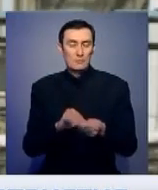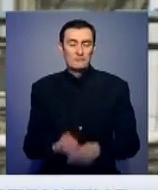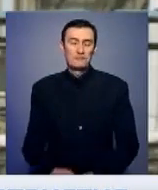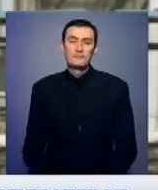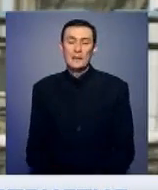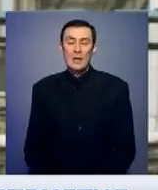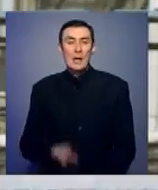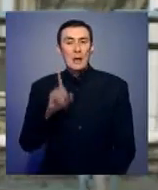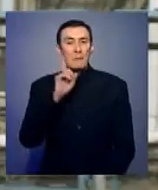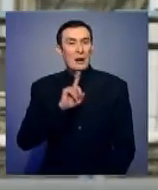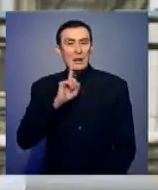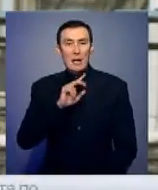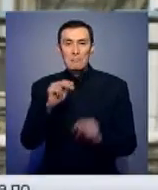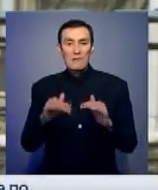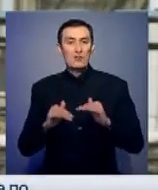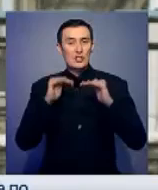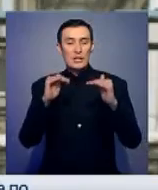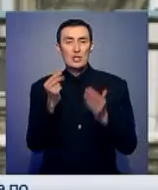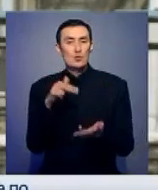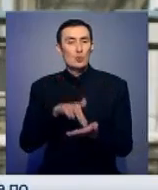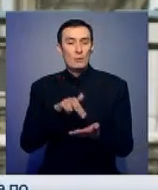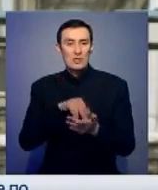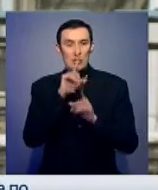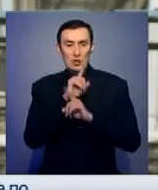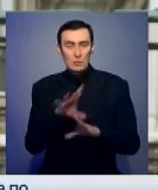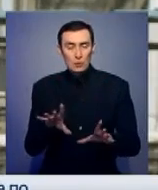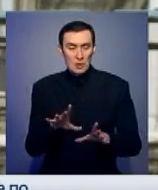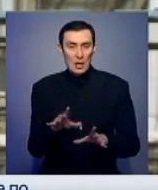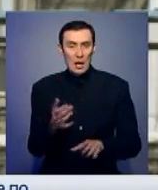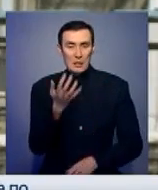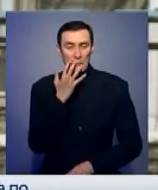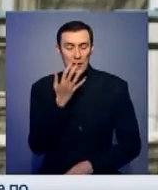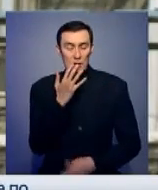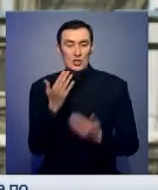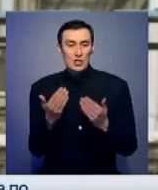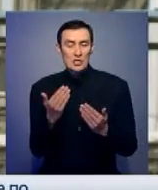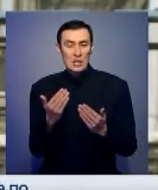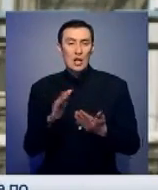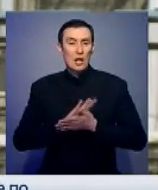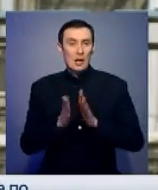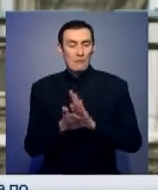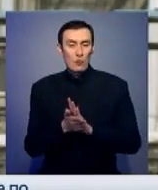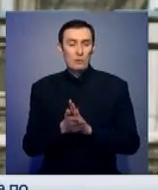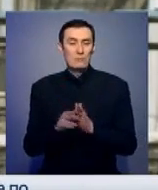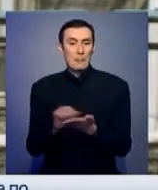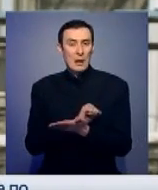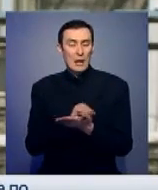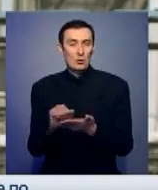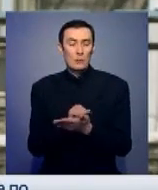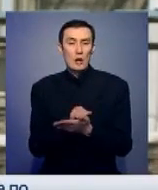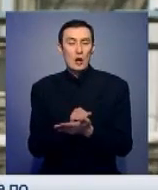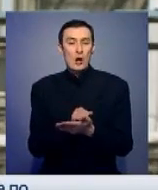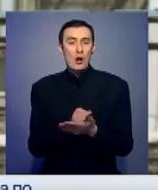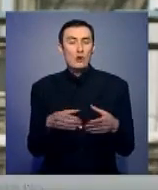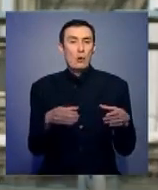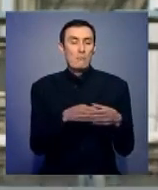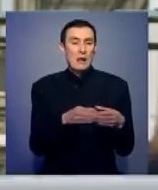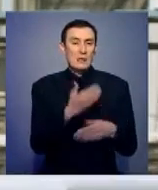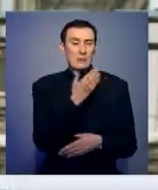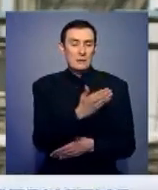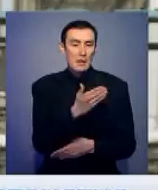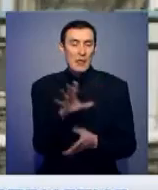Пока никаких повышений не ожидается. Мы сейчас в данный момент разрабатываем меморандум вместе с самим субъектом естественной монополии,